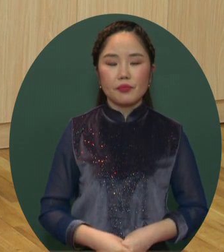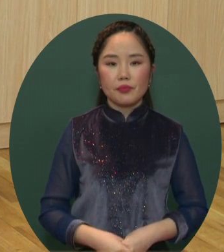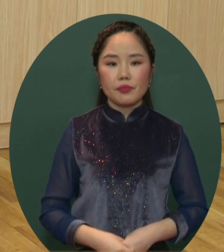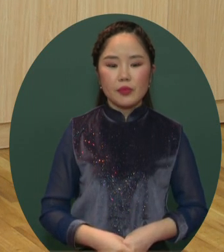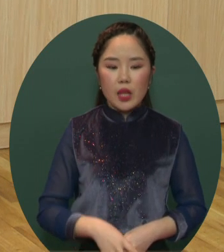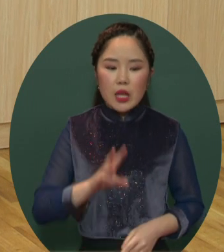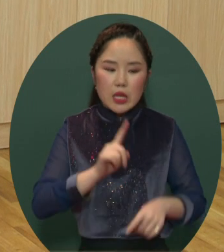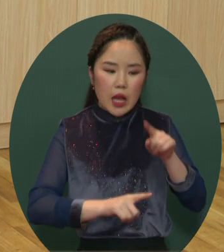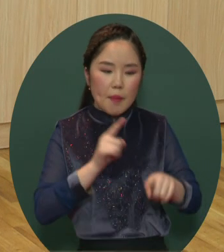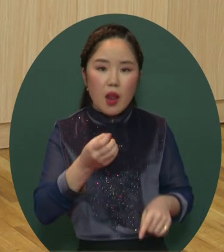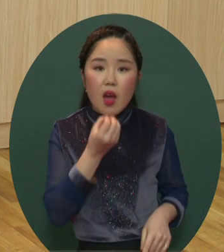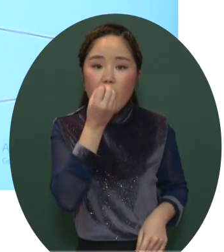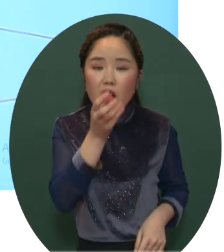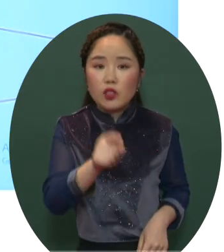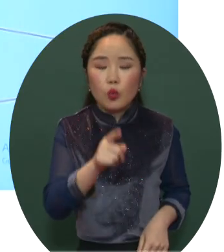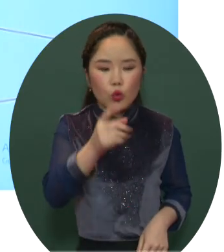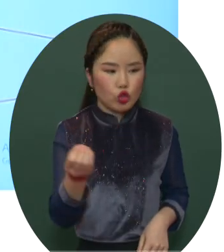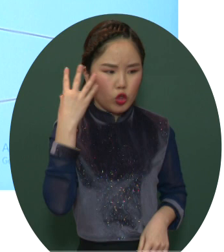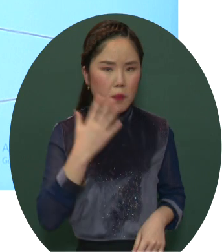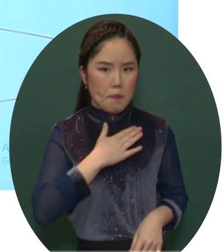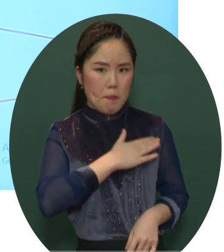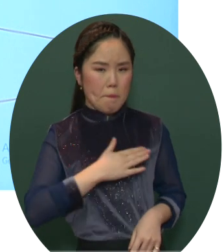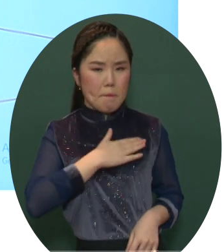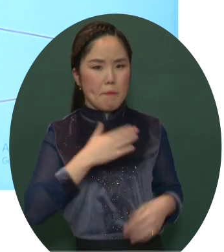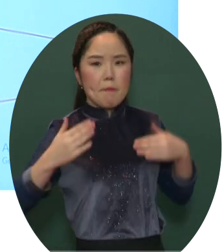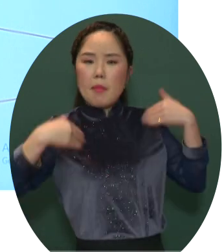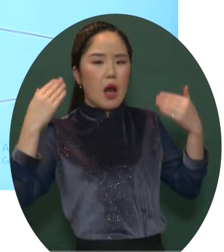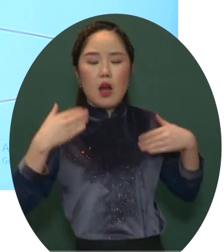Ямар үгс хүнийг баярлуулж сэтгэлийг баясгадаг вэ?